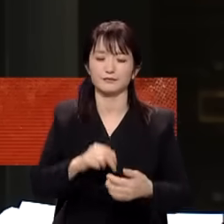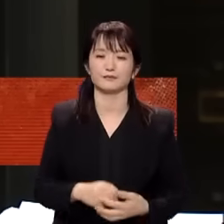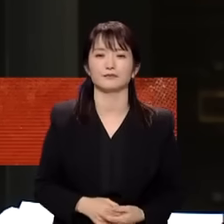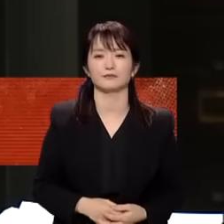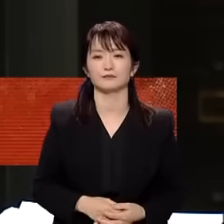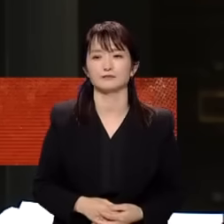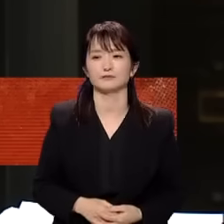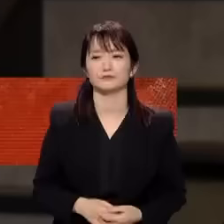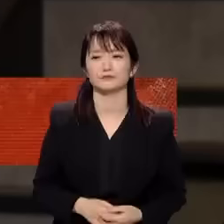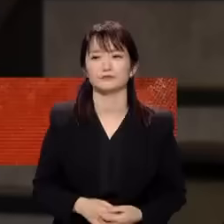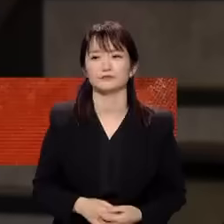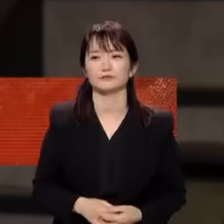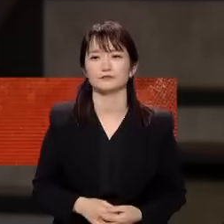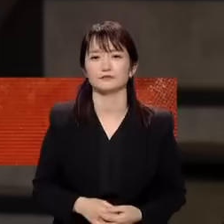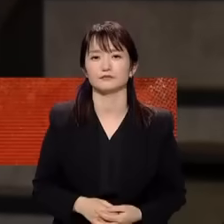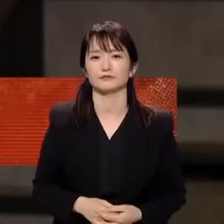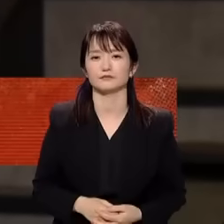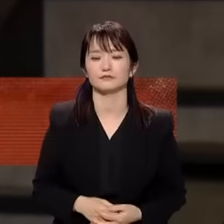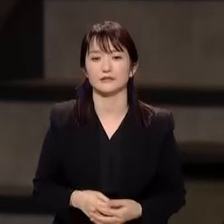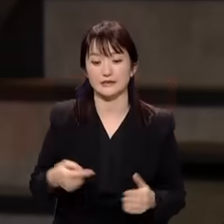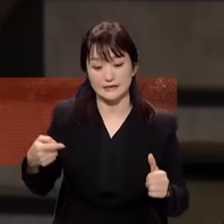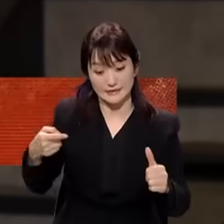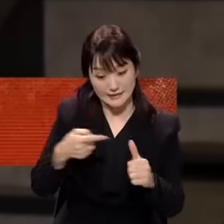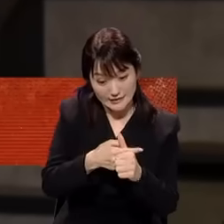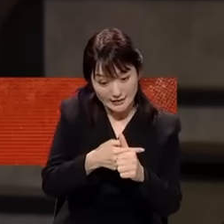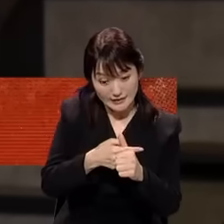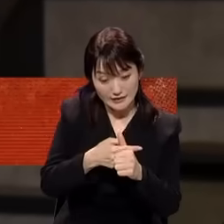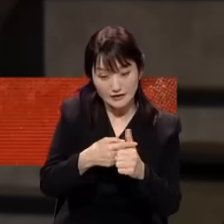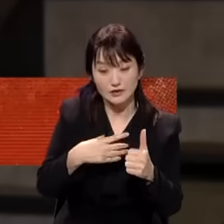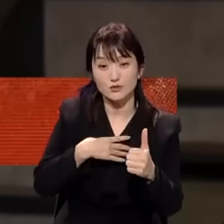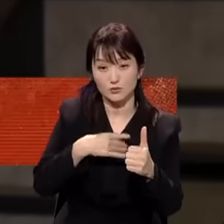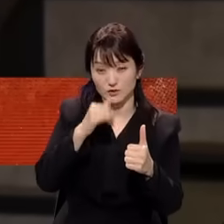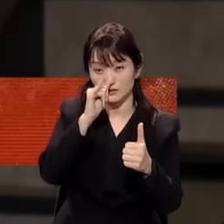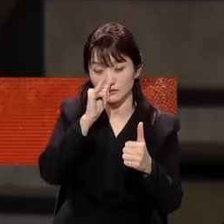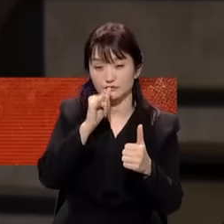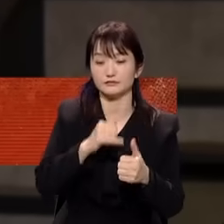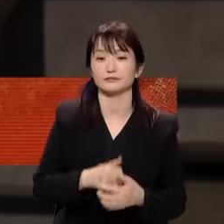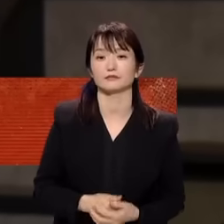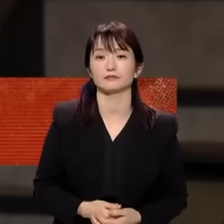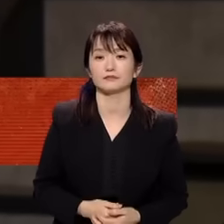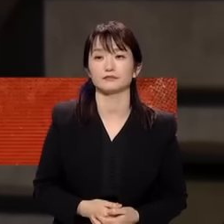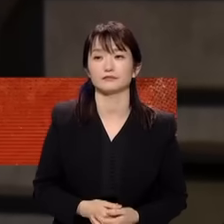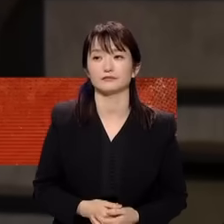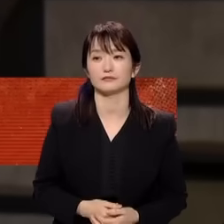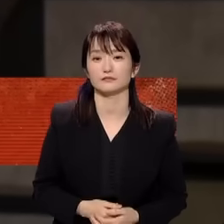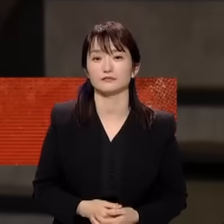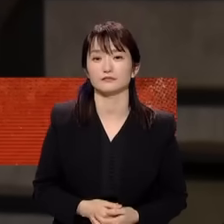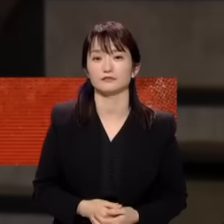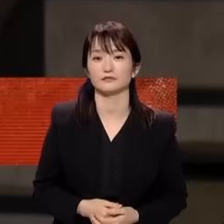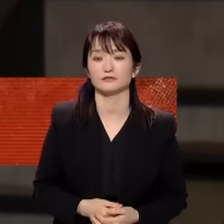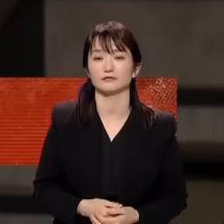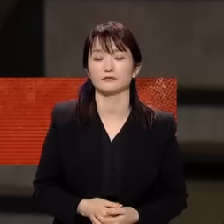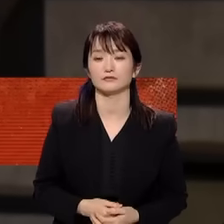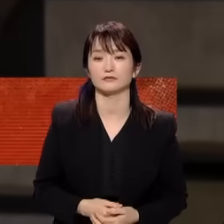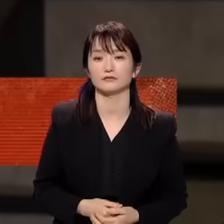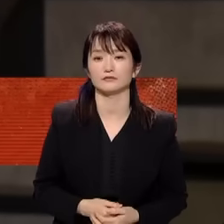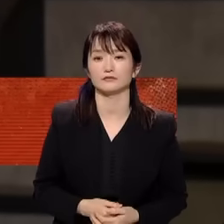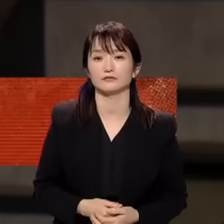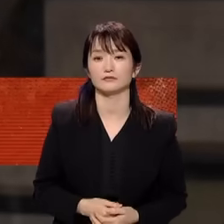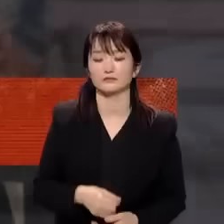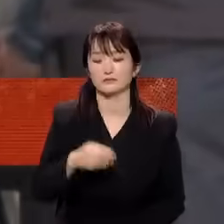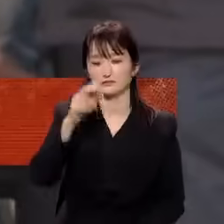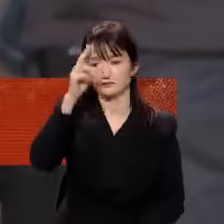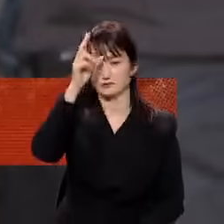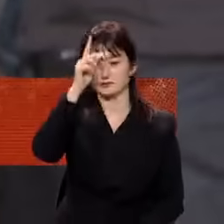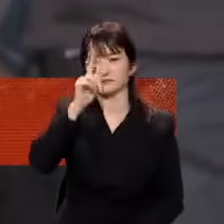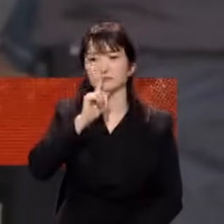이제 아까 말씀드렸지만 살인 고의가 있다라고 이제 얘기를 한 것으로 보고 있고요. 그리고 이제 경찰은 이 사건이 과연